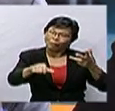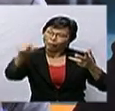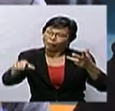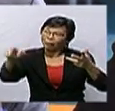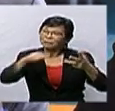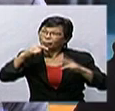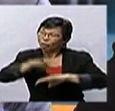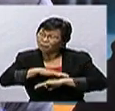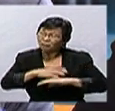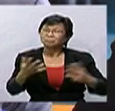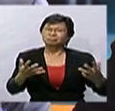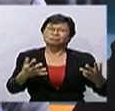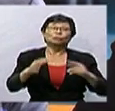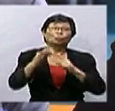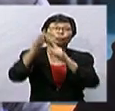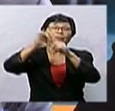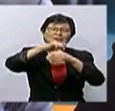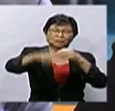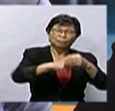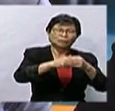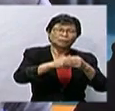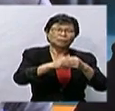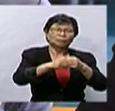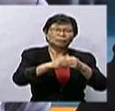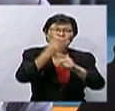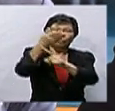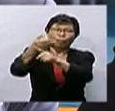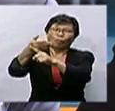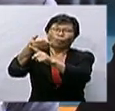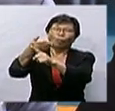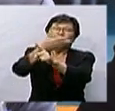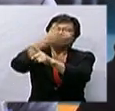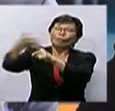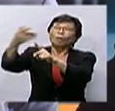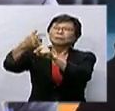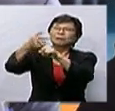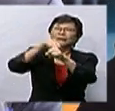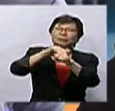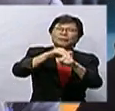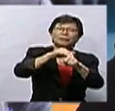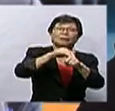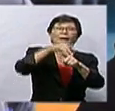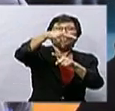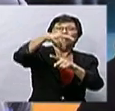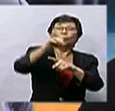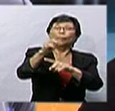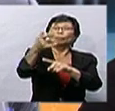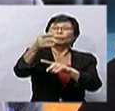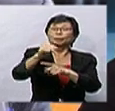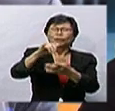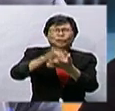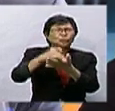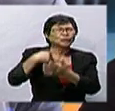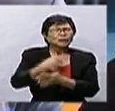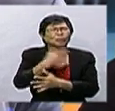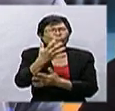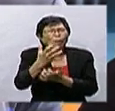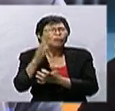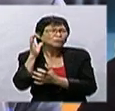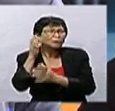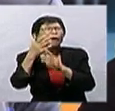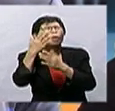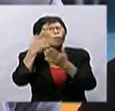hati, terutamanya tentang pengguguran daripada pihak podium. Jadi itu yang kita nak dengar, apa alasan